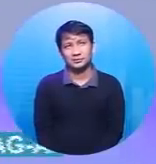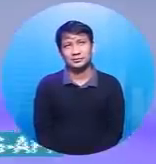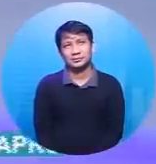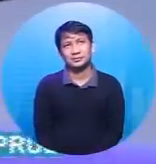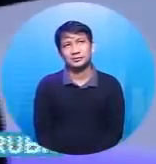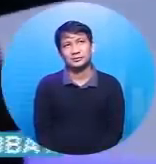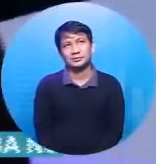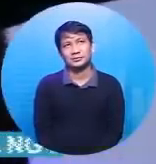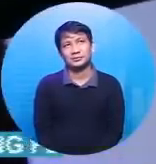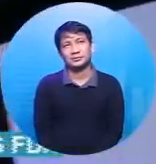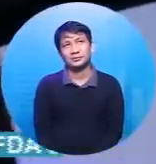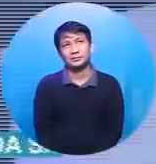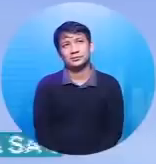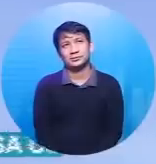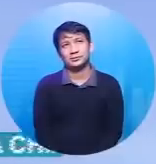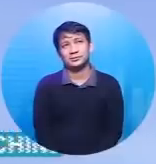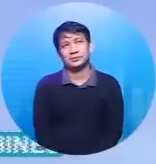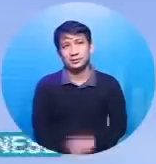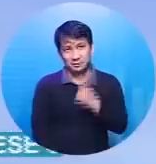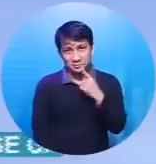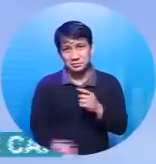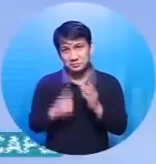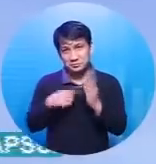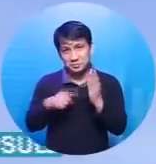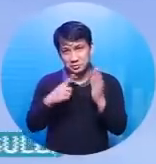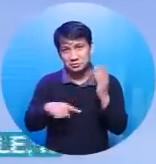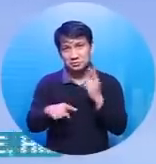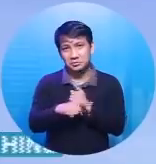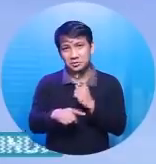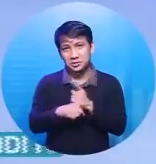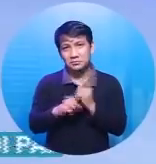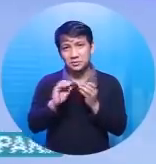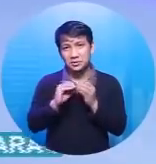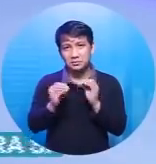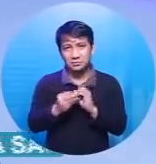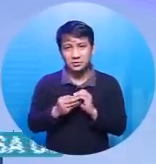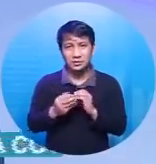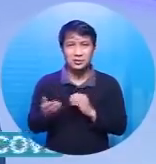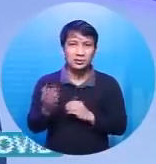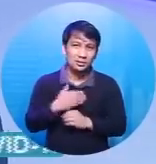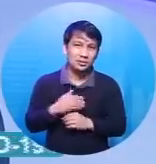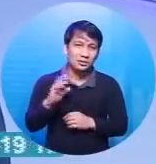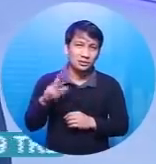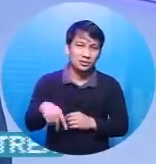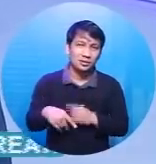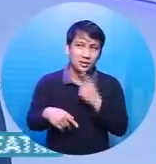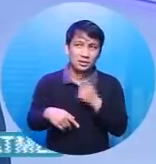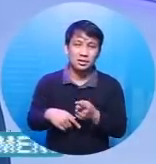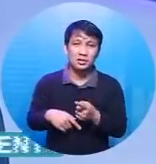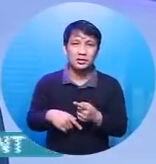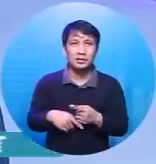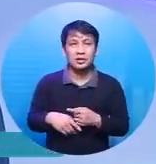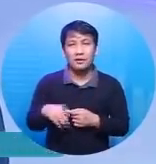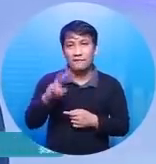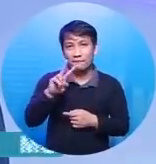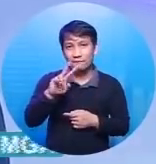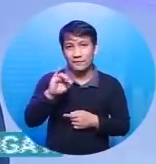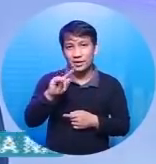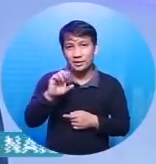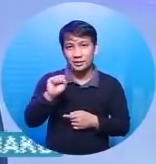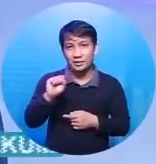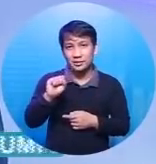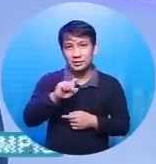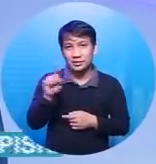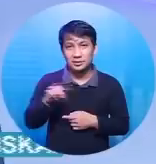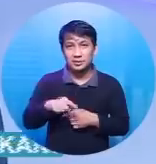Ayan, producer, sir, pakitingin kung tama yung numero. Tugma. Ito na. Ito'y VitaSync. Pangpalakas